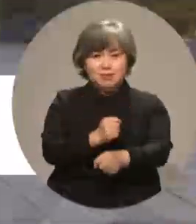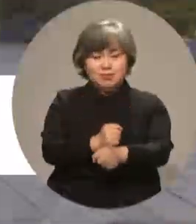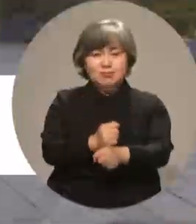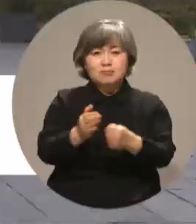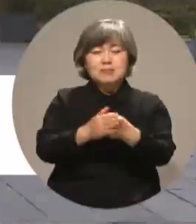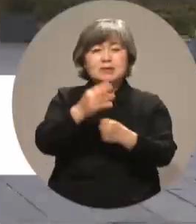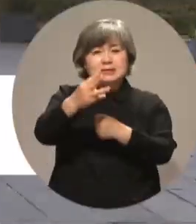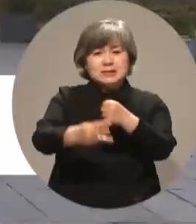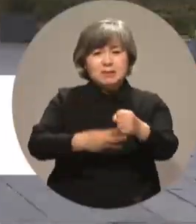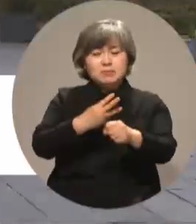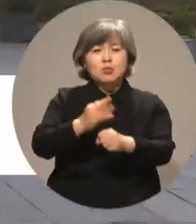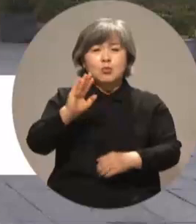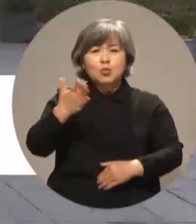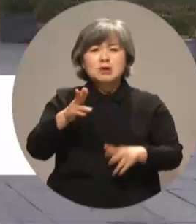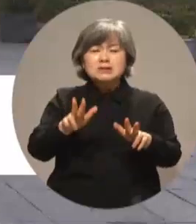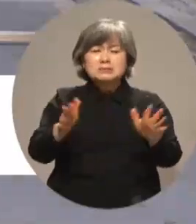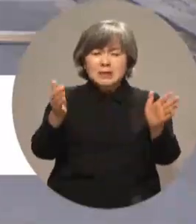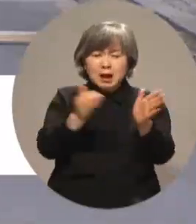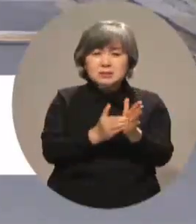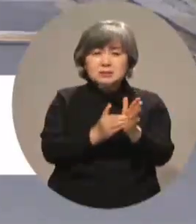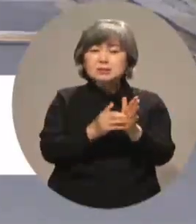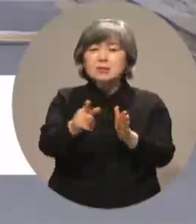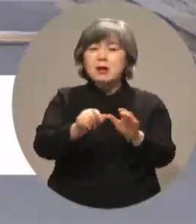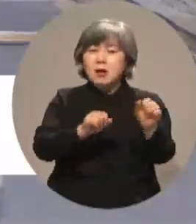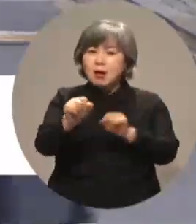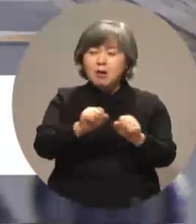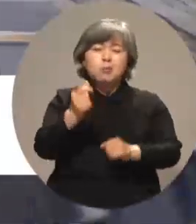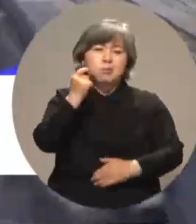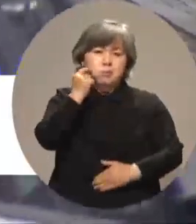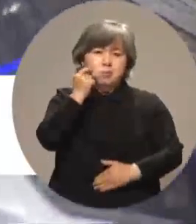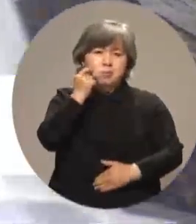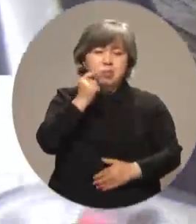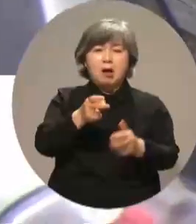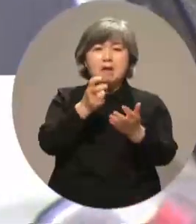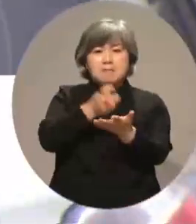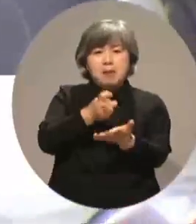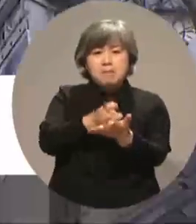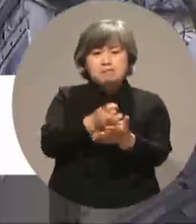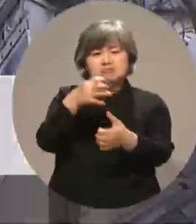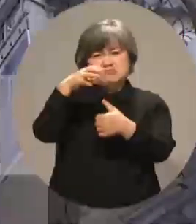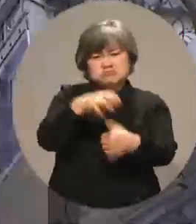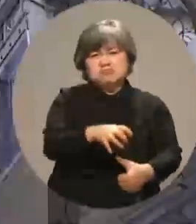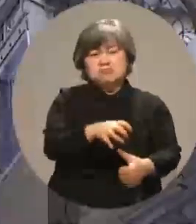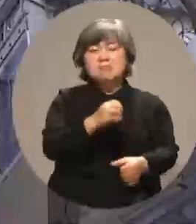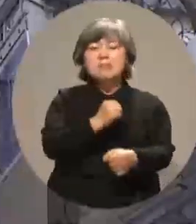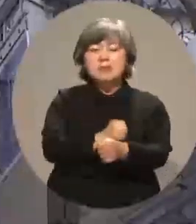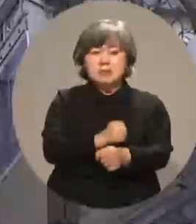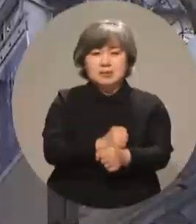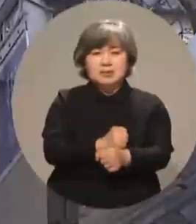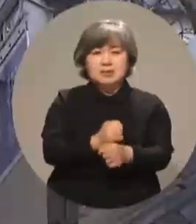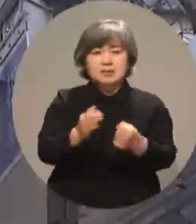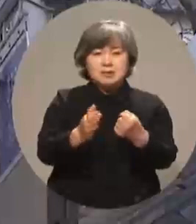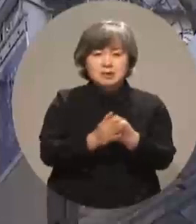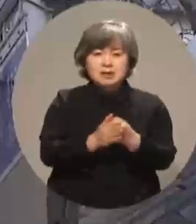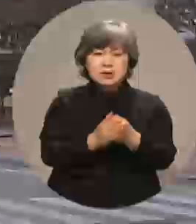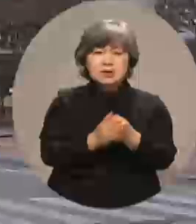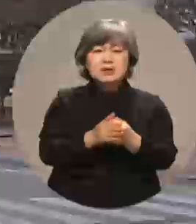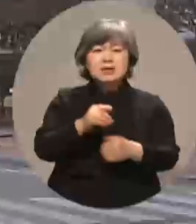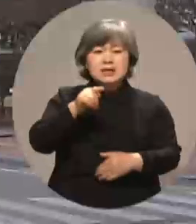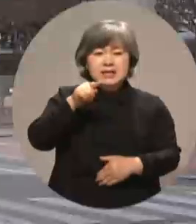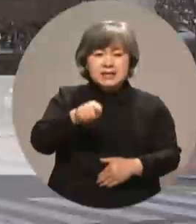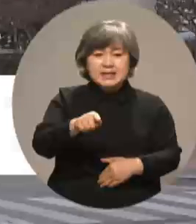섬 년이 지난 지금 그러나 사업은 진척이 없습니다 법적인 j 하게 가로막힌 겁니다 타워 학교로부터